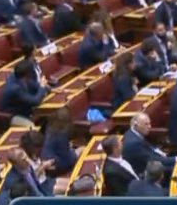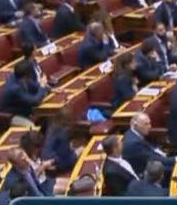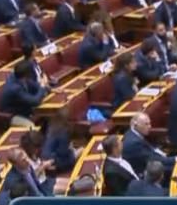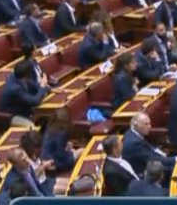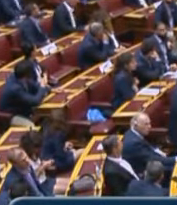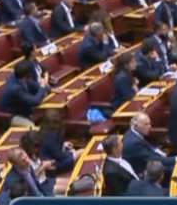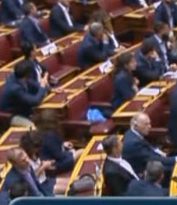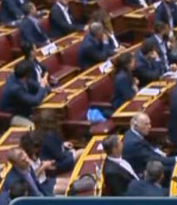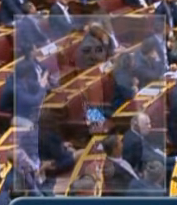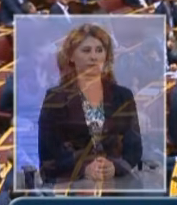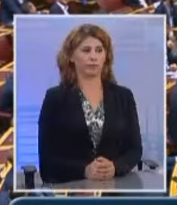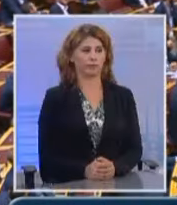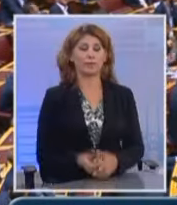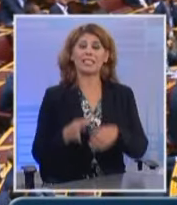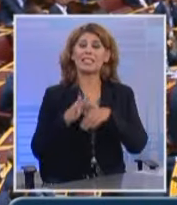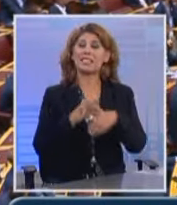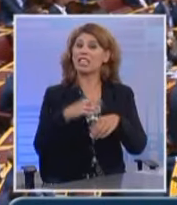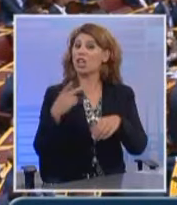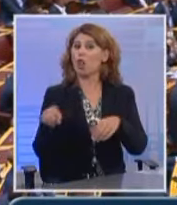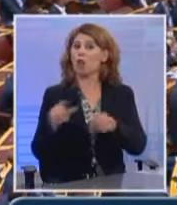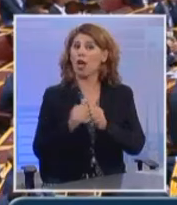και ο Συνοδός Μαρκόπουλος Ιωάννης.